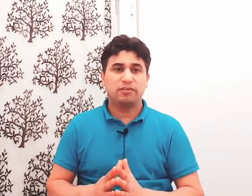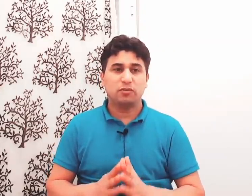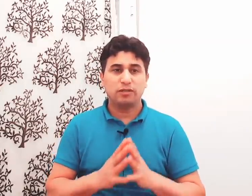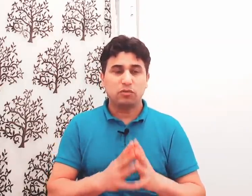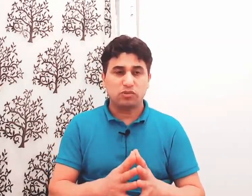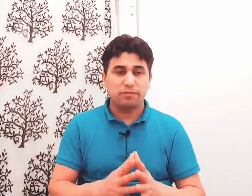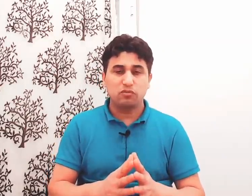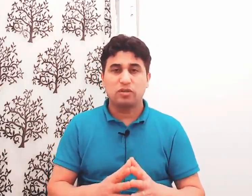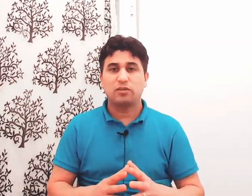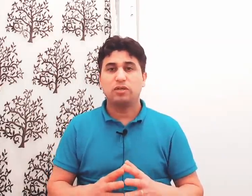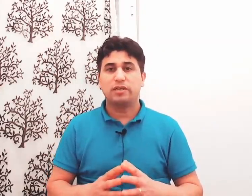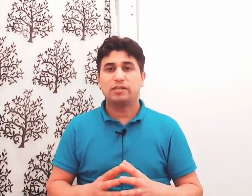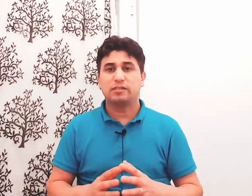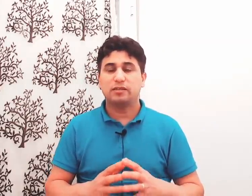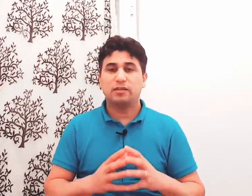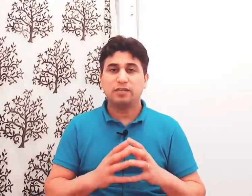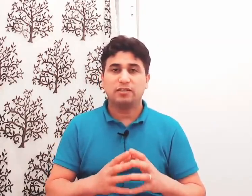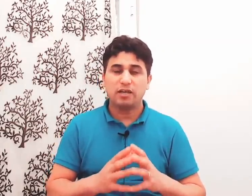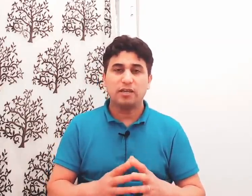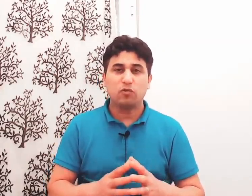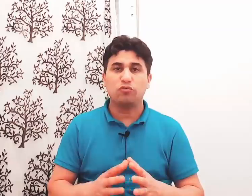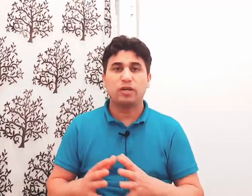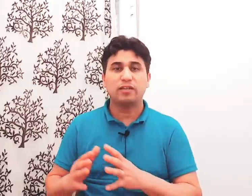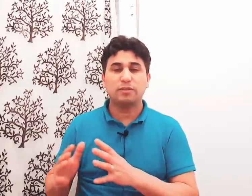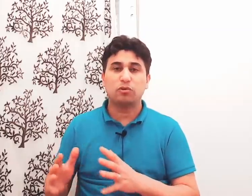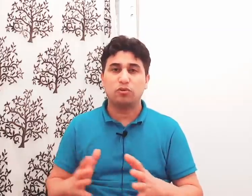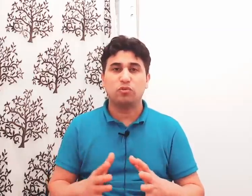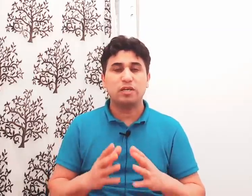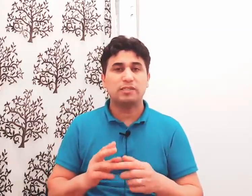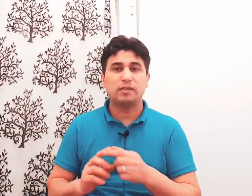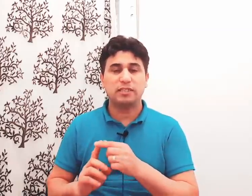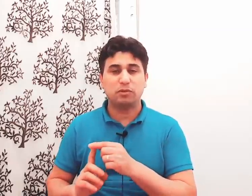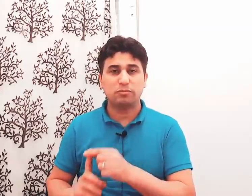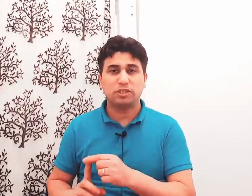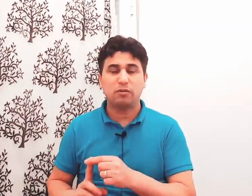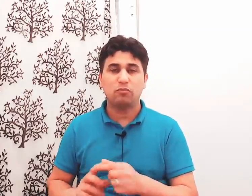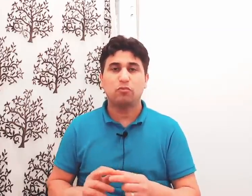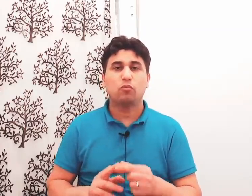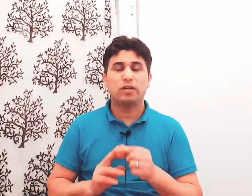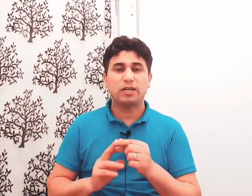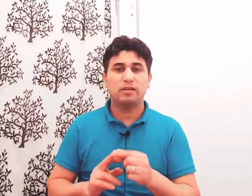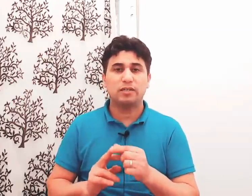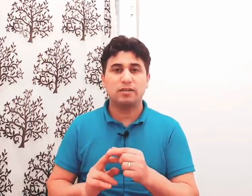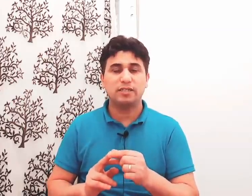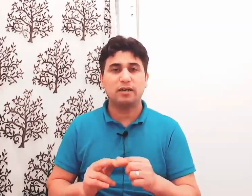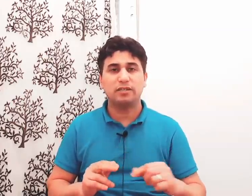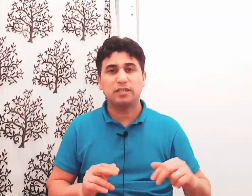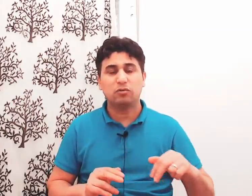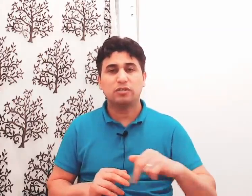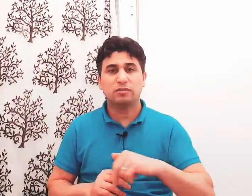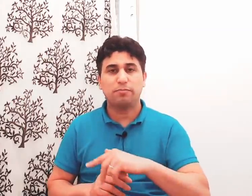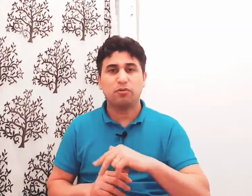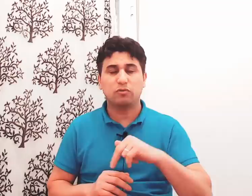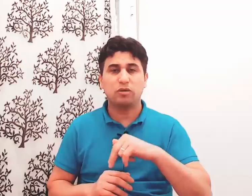بزاف الفيديو، غادي ندوزو دابا ندوزو نهضروا على الناس تحت أي ظروف غادي يبداو يخرجوا، لا الناس اللي غادي يبداو يتمشاو ولا كذلك الناس اللي غادي